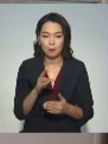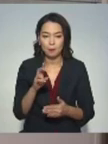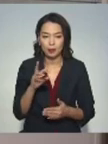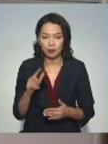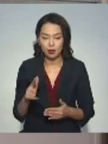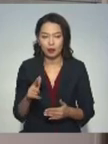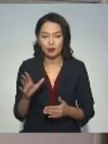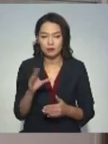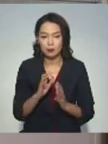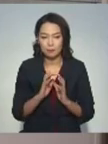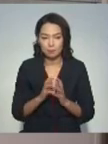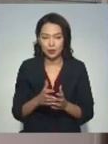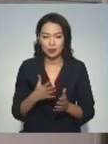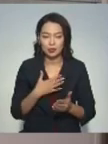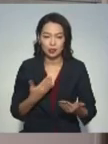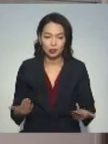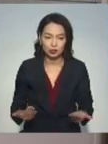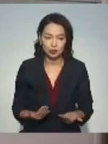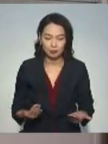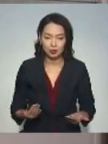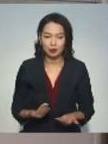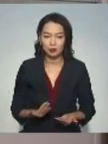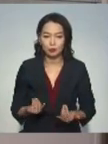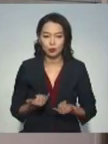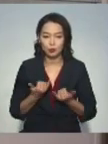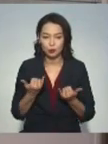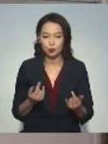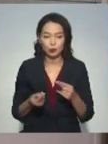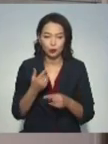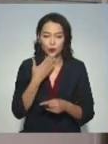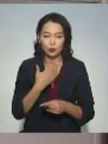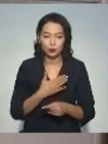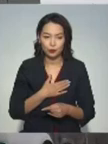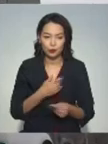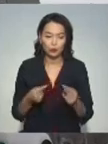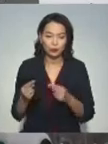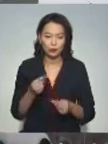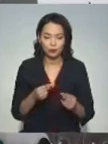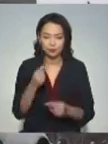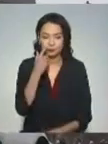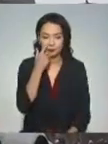будет мир на нашей земле. Уважайте, любите друг друга, цените.